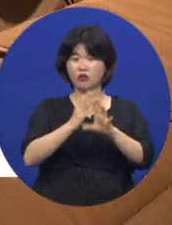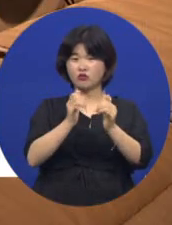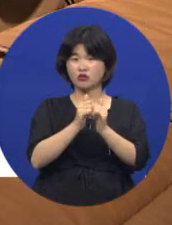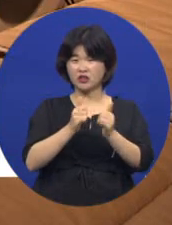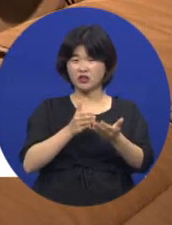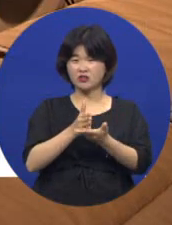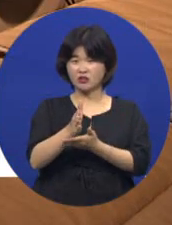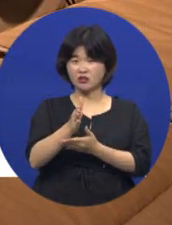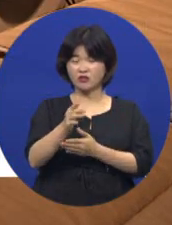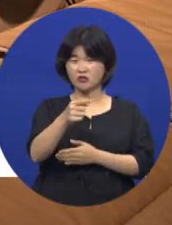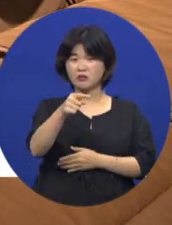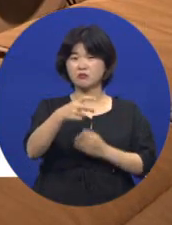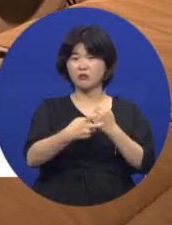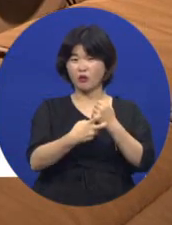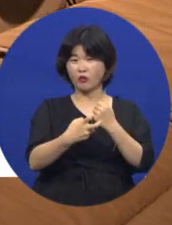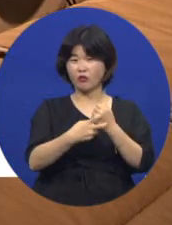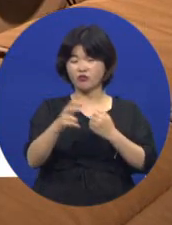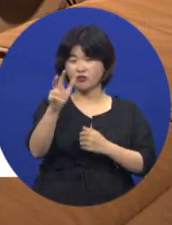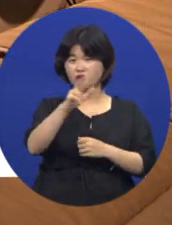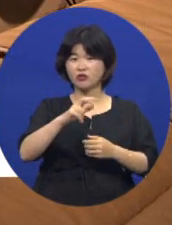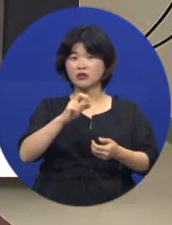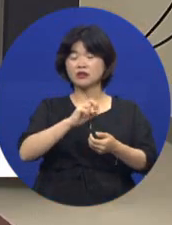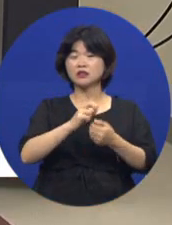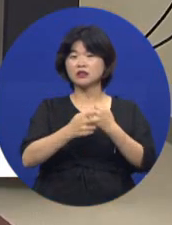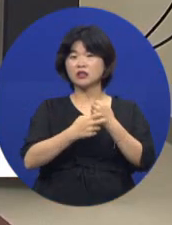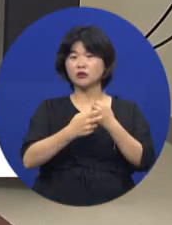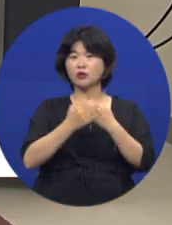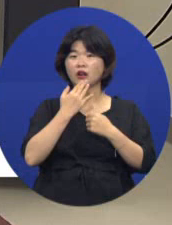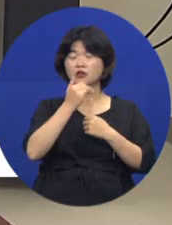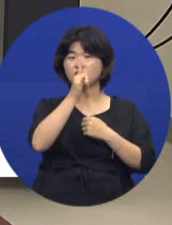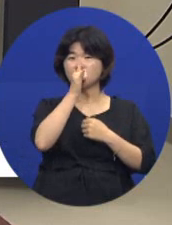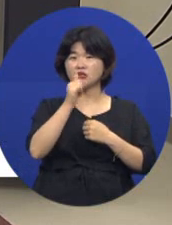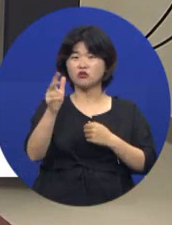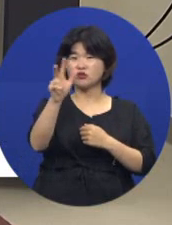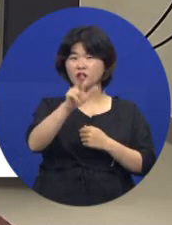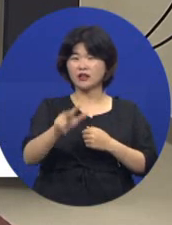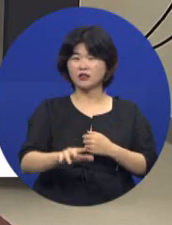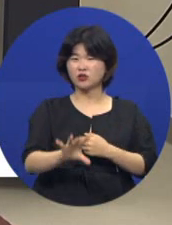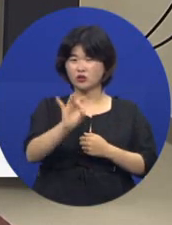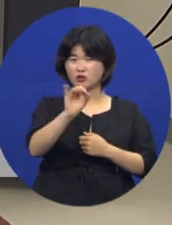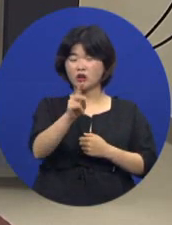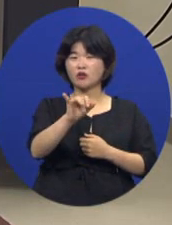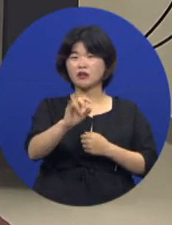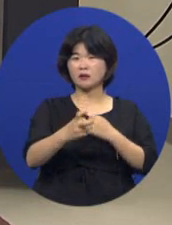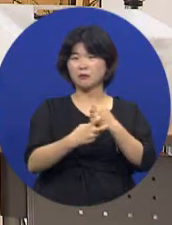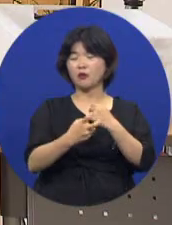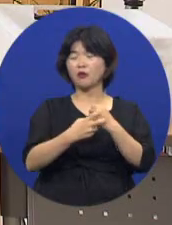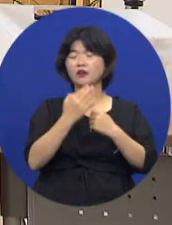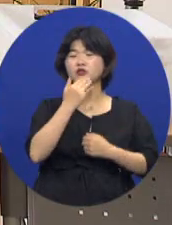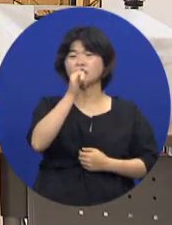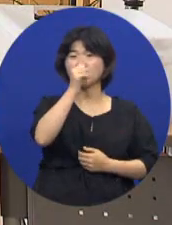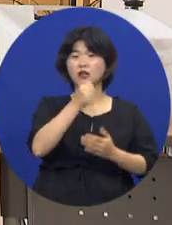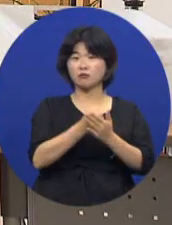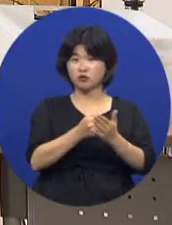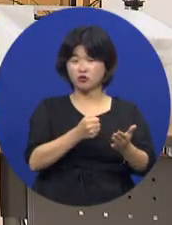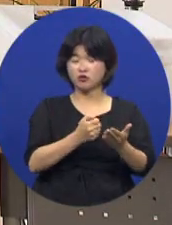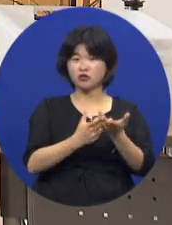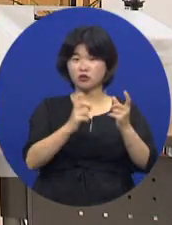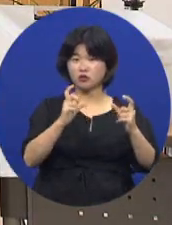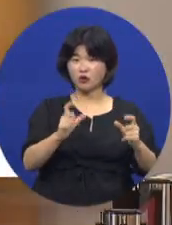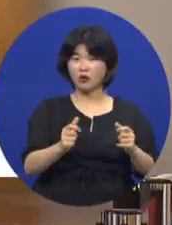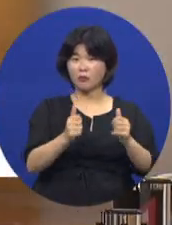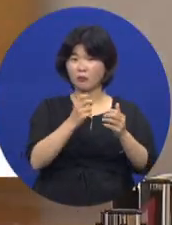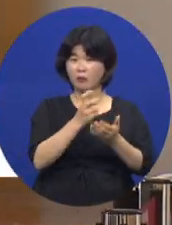영리병원이 녹지 병원은 내국인 진료 도 가능한 국내 최초의 영리병원이 될 수 있기 때문입니다 제주도는